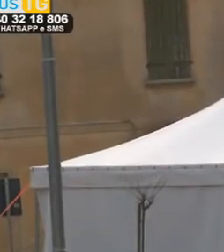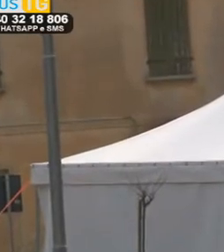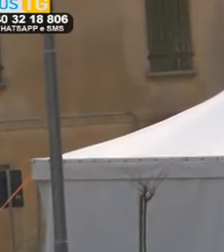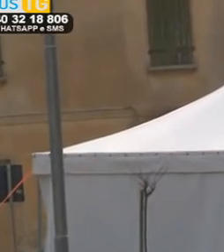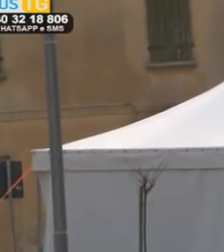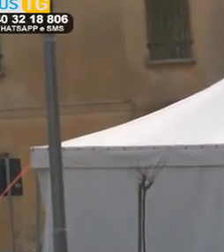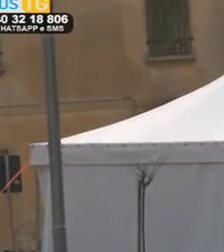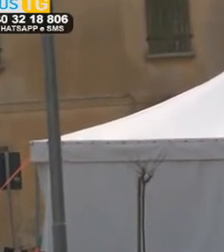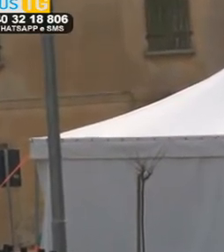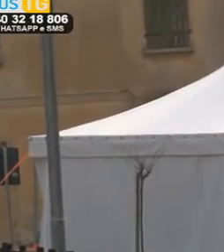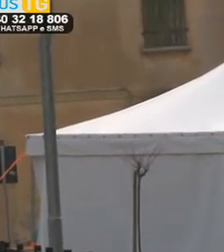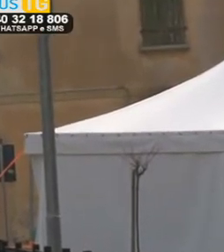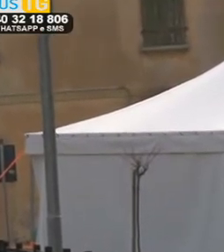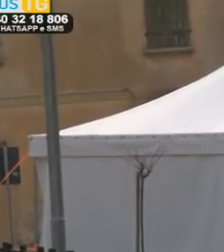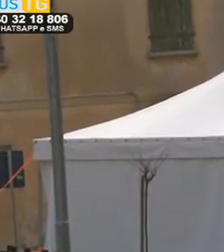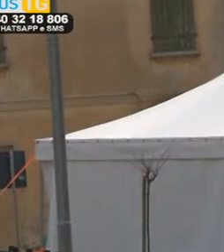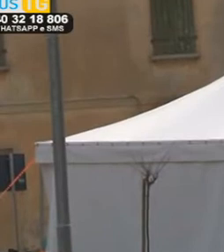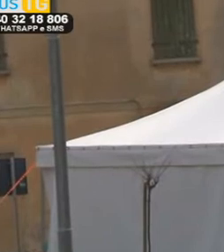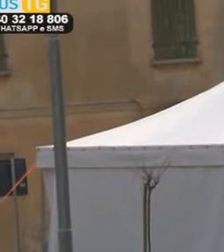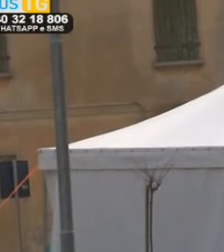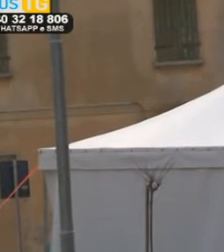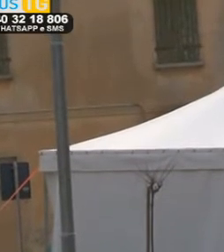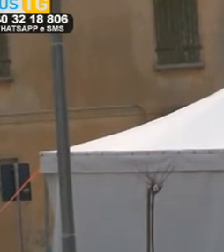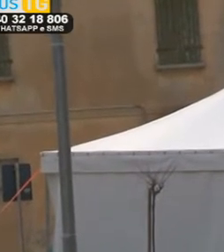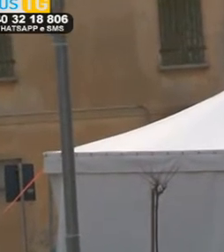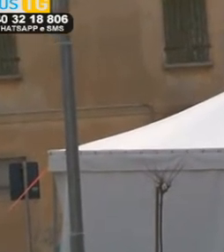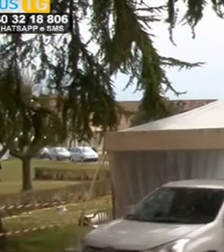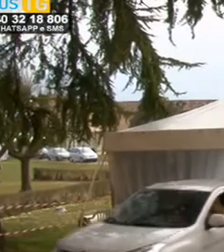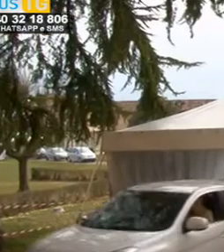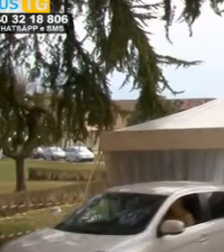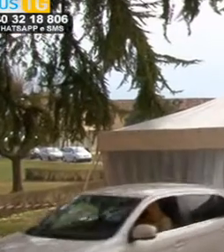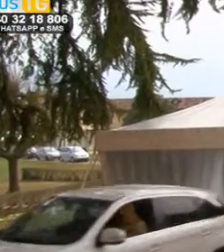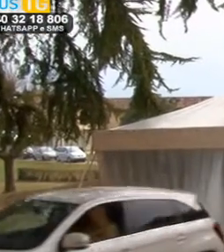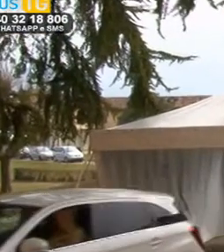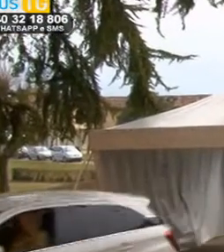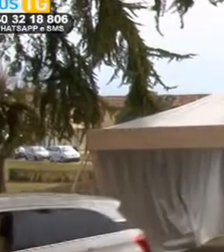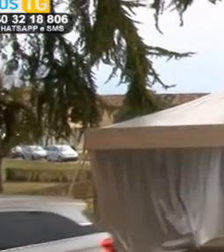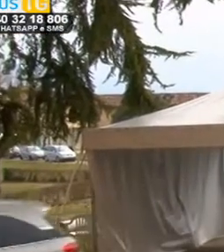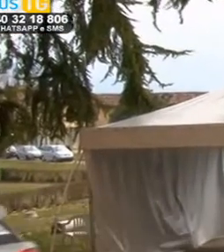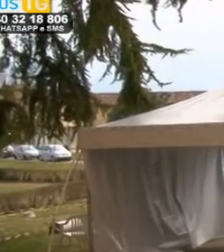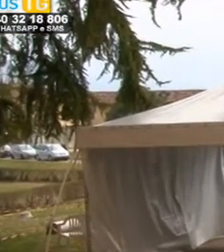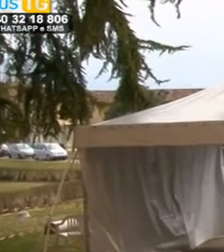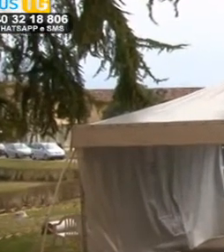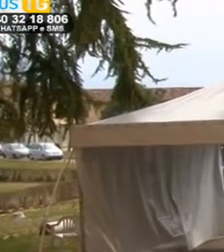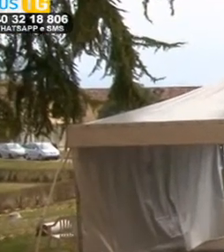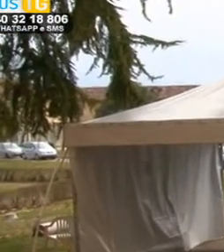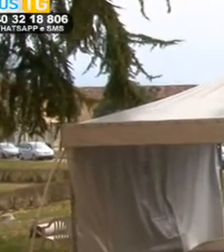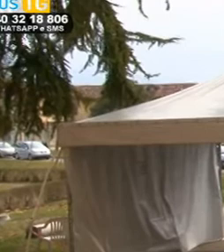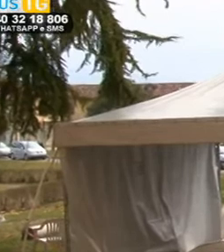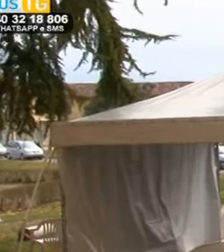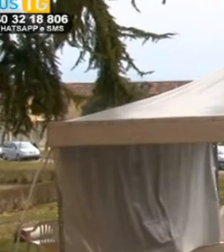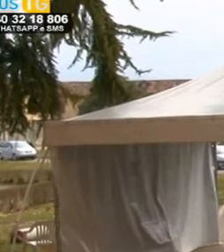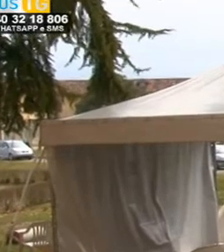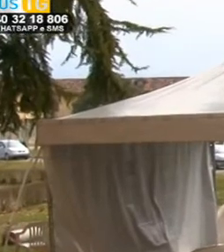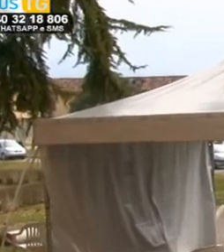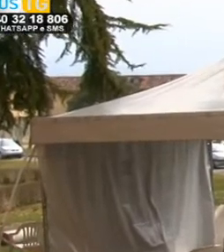che i 2200 ultraottantenni assenti siano in tutto o in parte iscritti all'AIRE resta. Al lavoro in queste ore gli uffici anagrafe comunali che